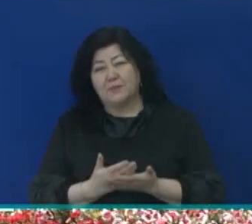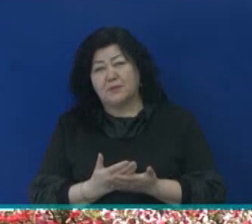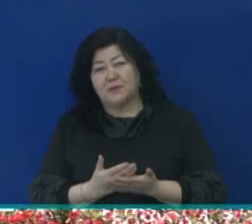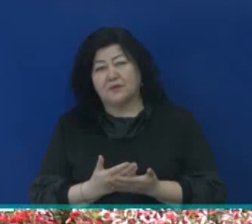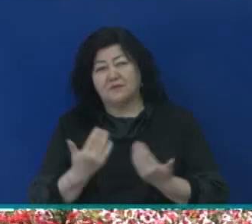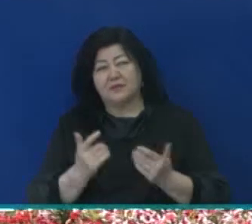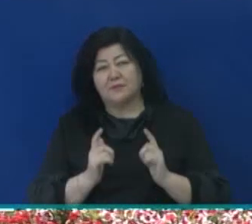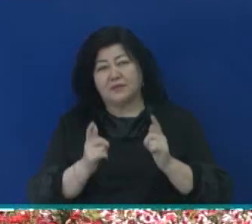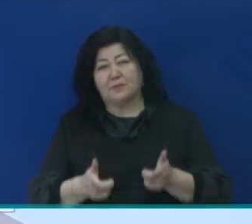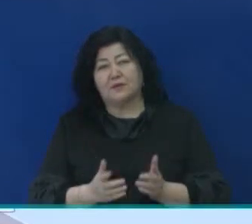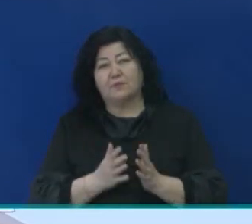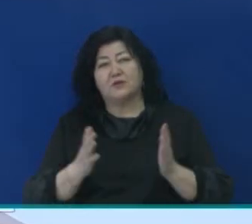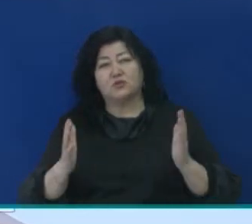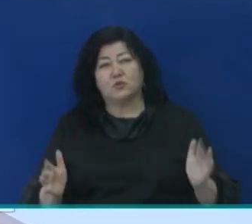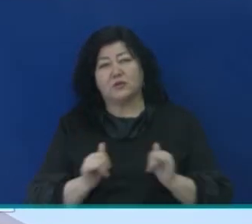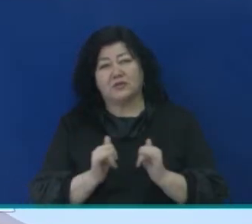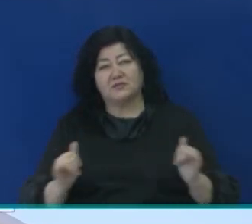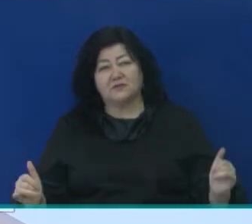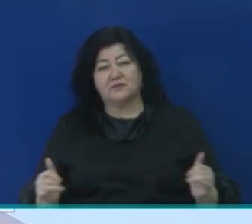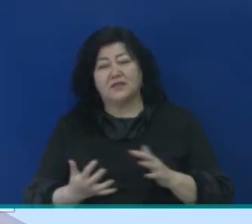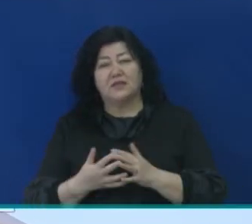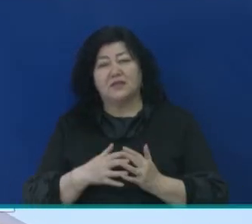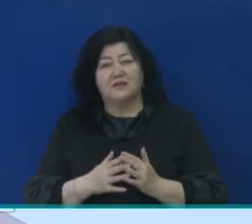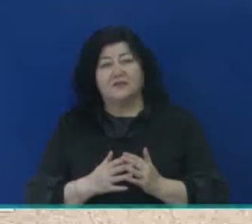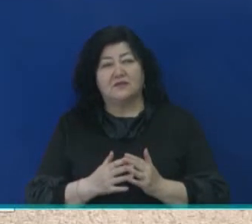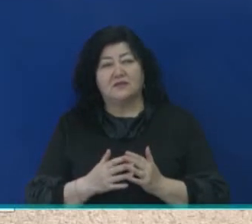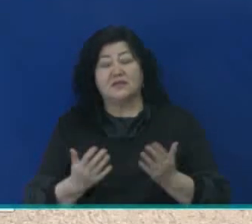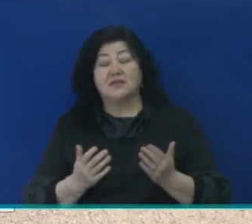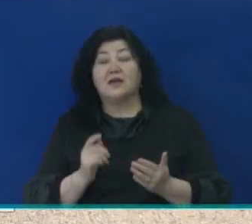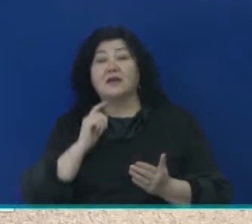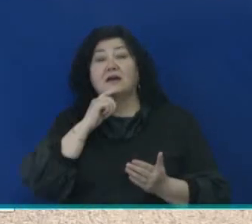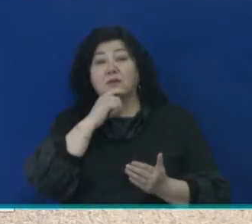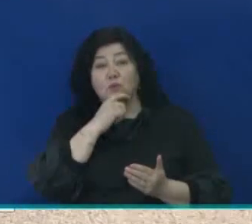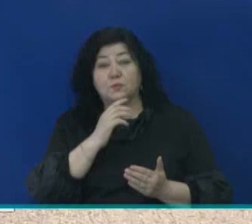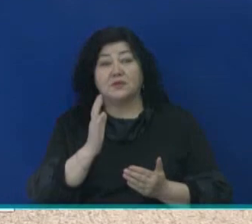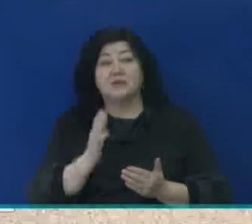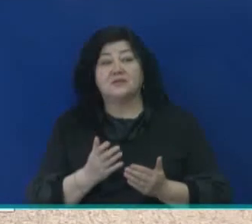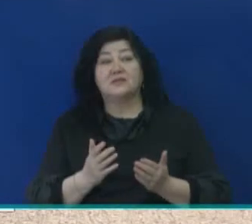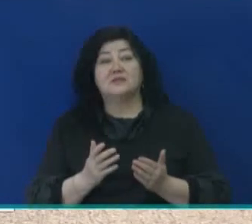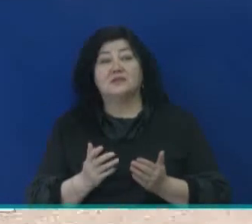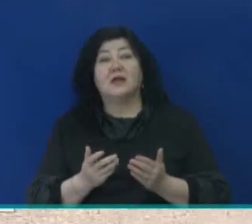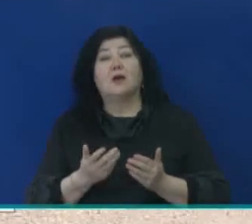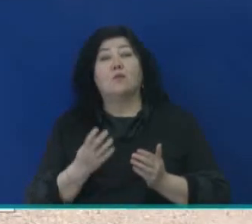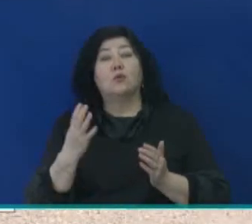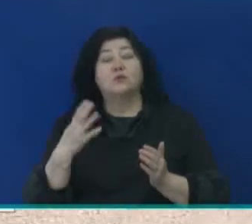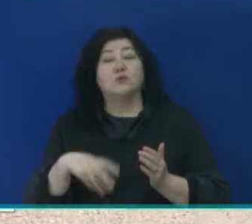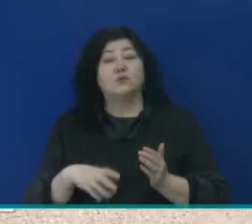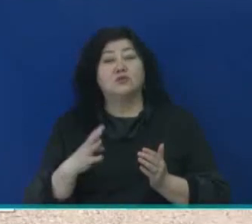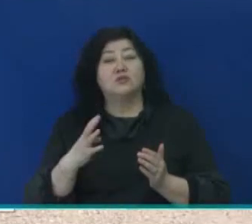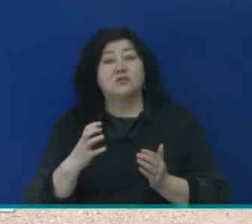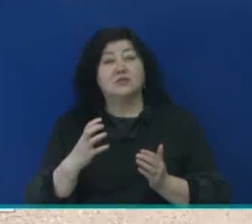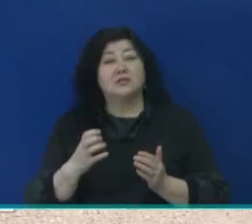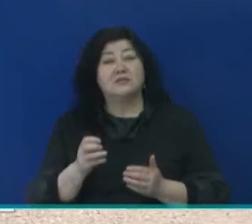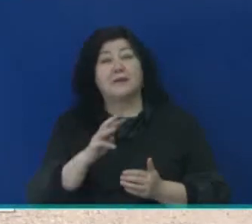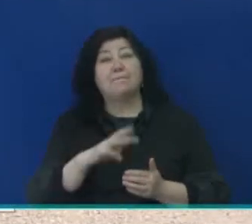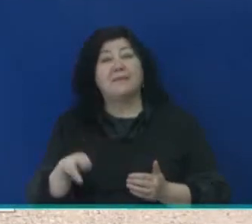осы салада үлкен әлеуеті бар. Ауыл шаруашылығы экономиканың негізгі саласы. Мұндағы өнімнің көлемі 473,3 миллиард теңгеге